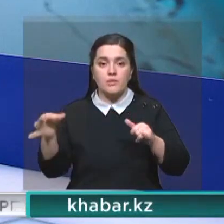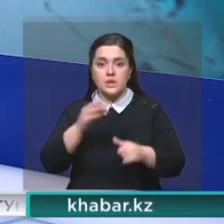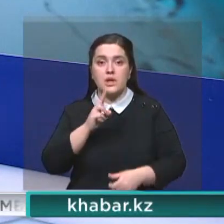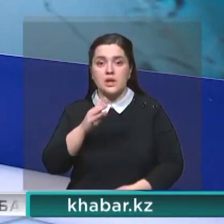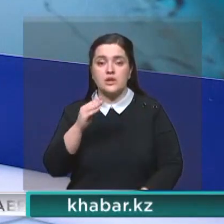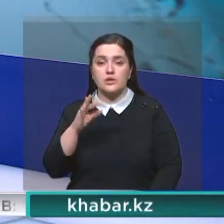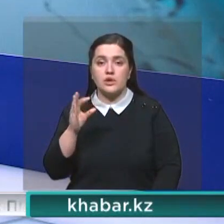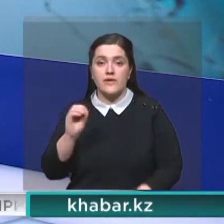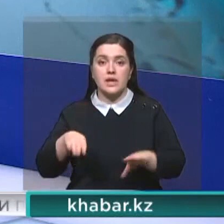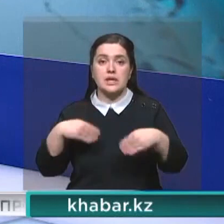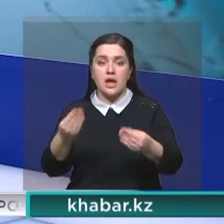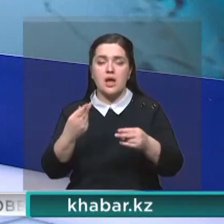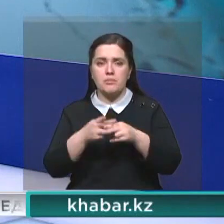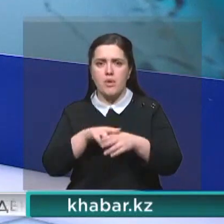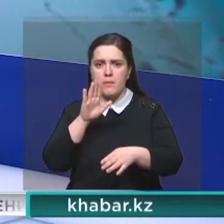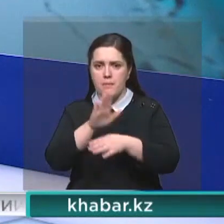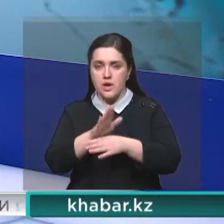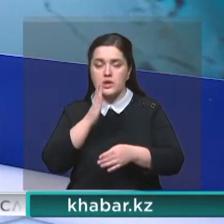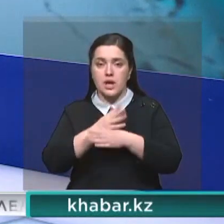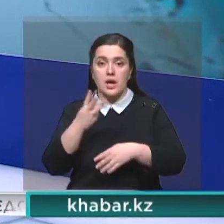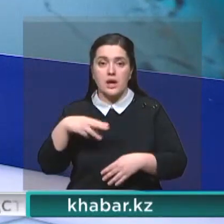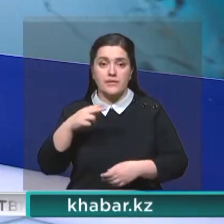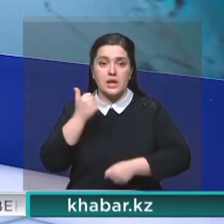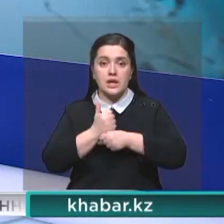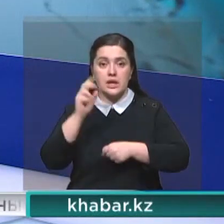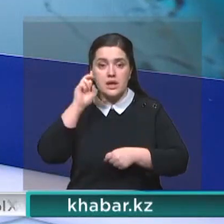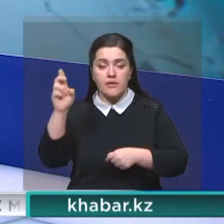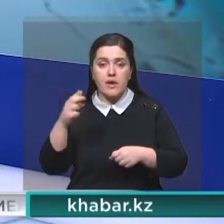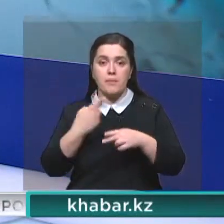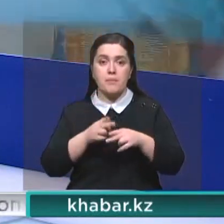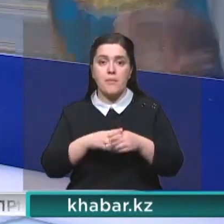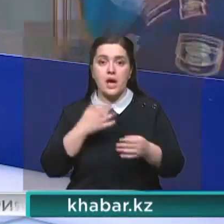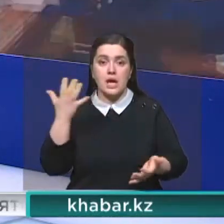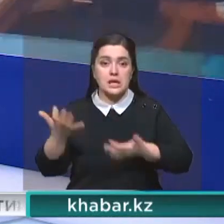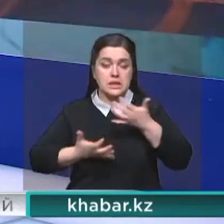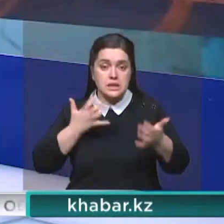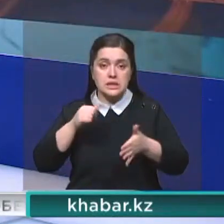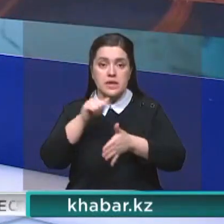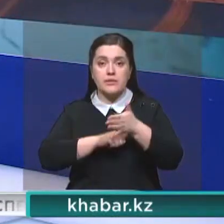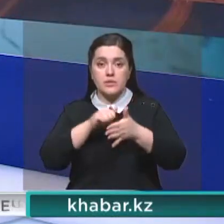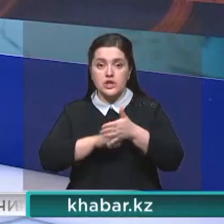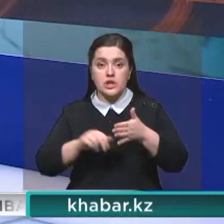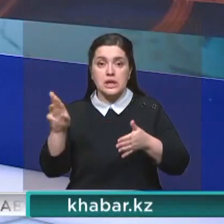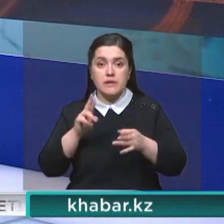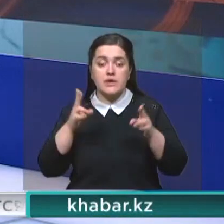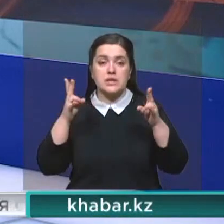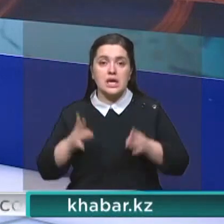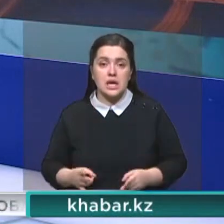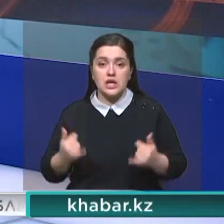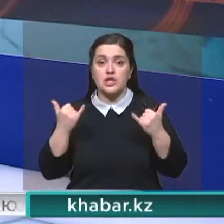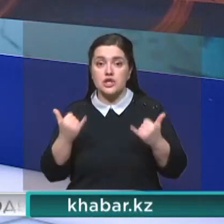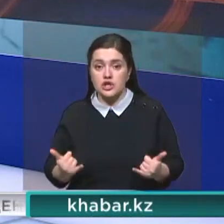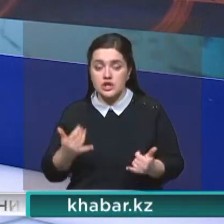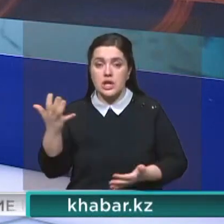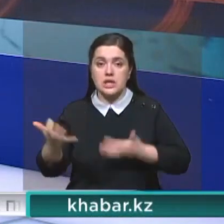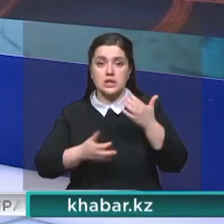области касым-жомарт токаев дал ряд точечных поручений мвд глава государства поручил объективно расследовать причины январской трагедии